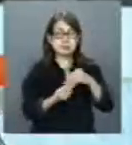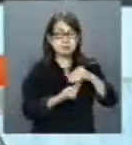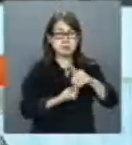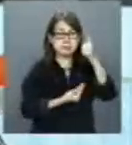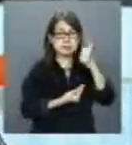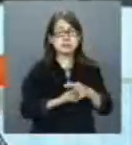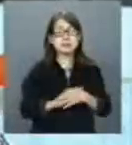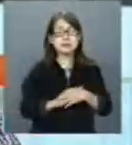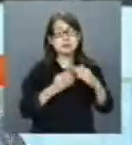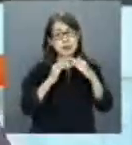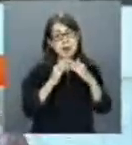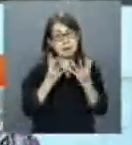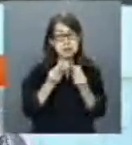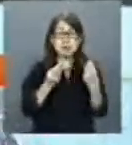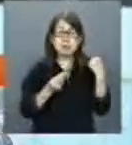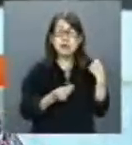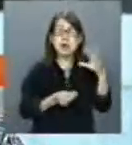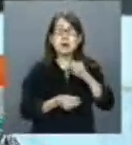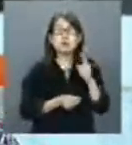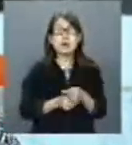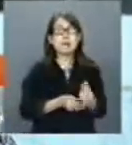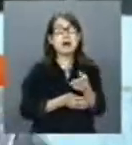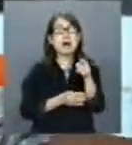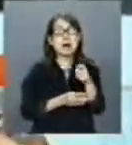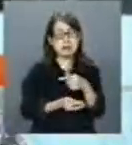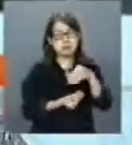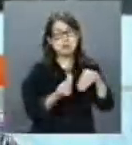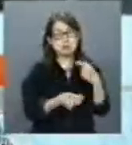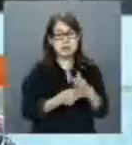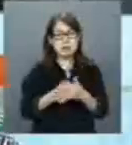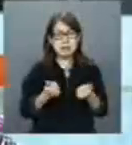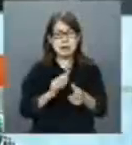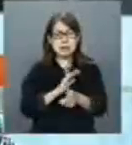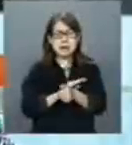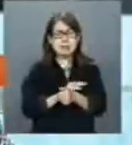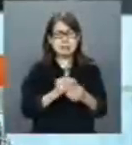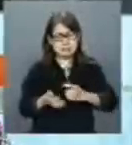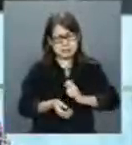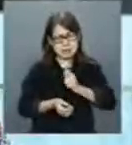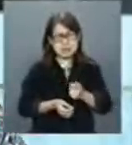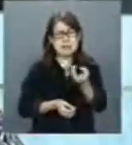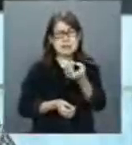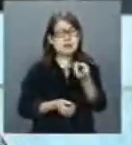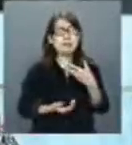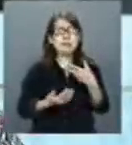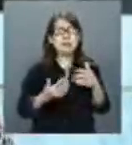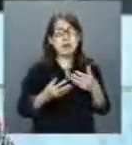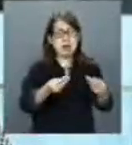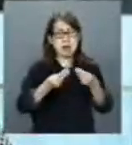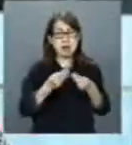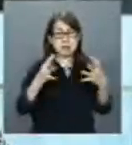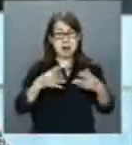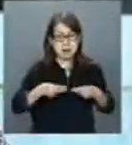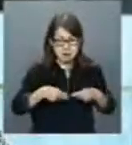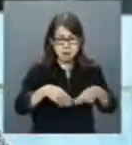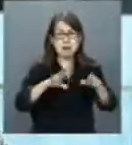ทะเลแค่นี้นิดหน่อยเองเราคืนช่วยทะเลไปบ้างเนี่ยช่วยทรัพยากรทางทะเลไปบ้างผ